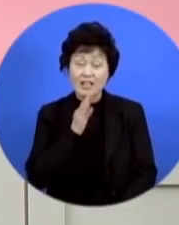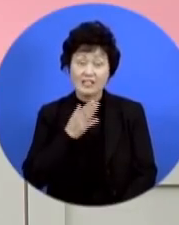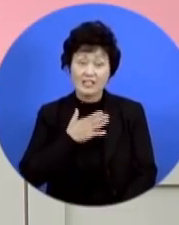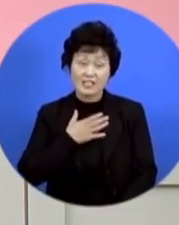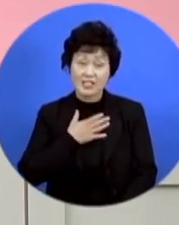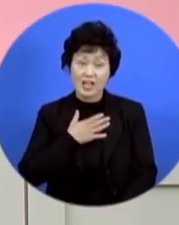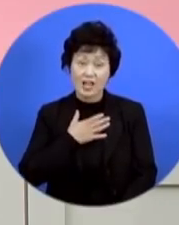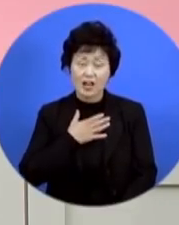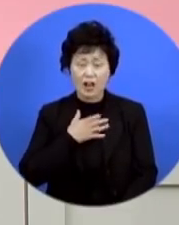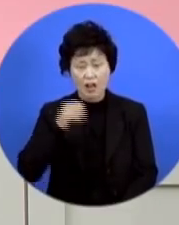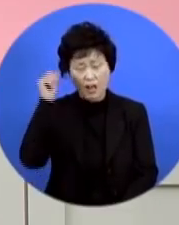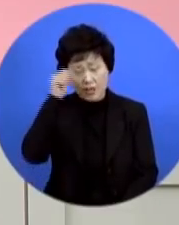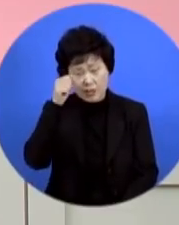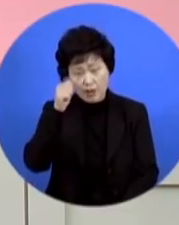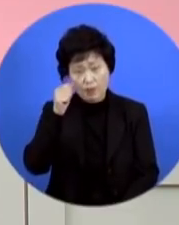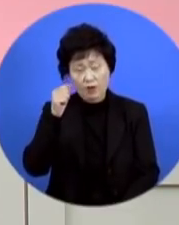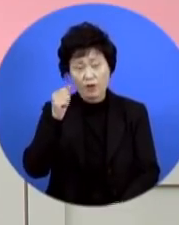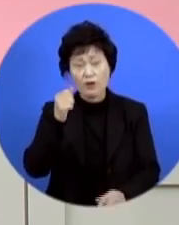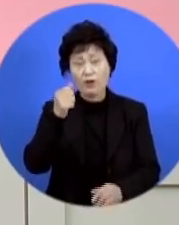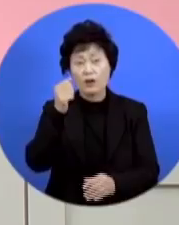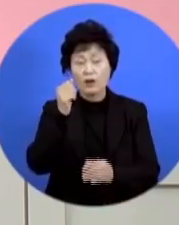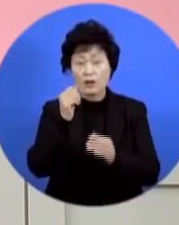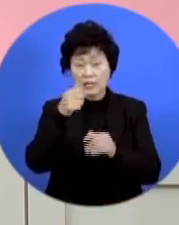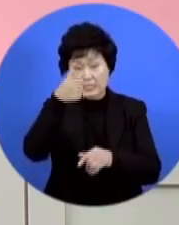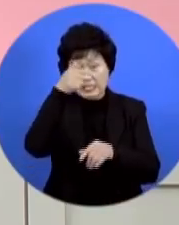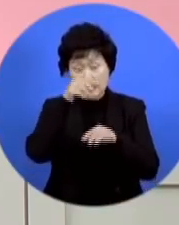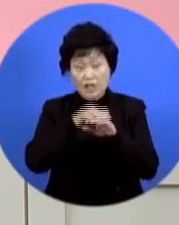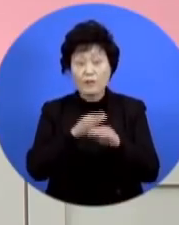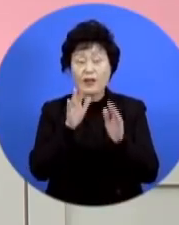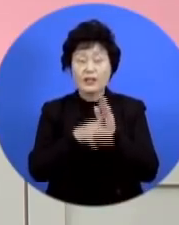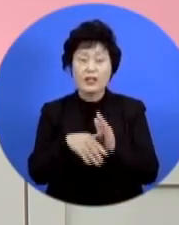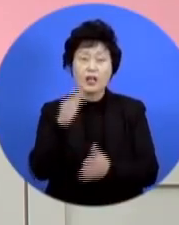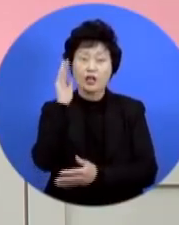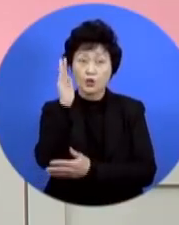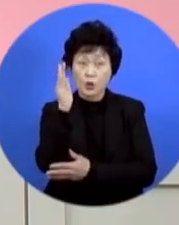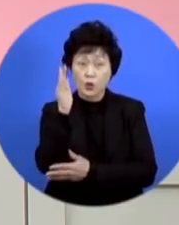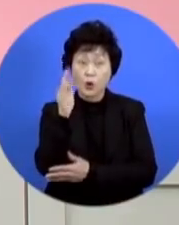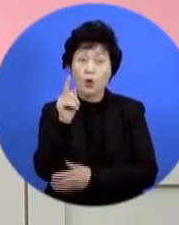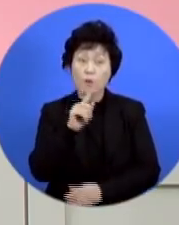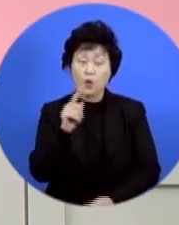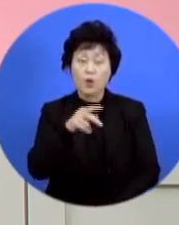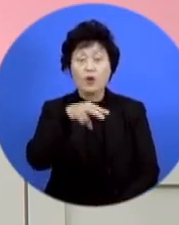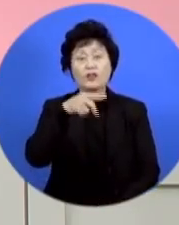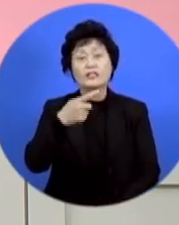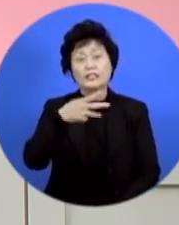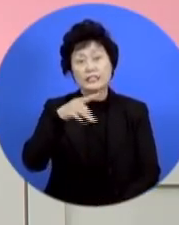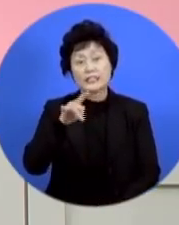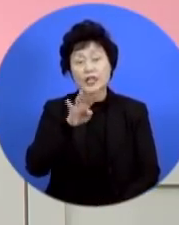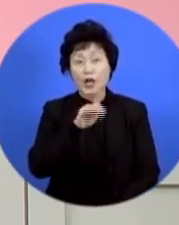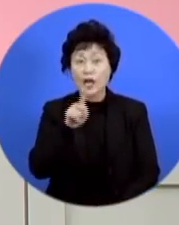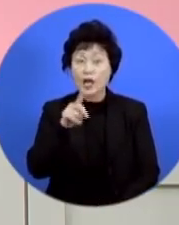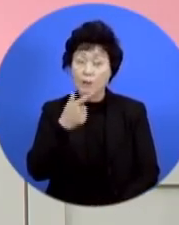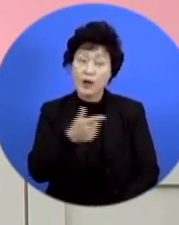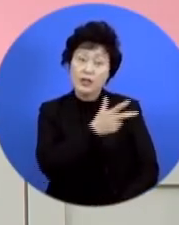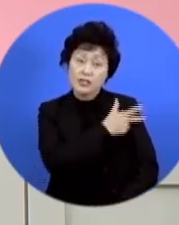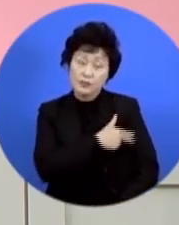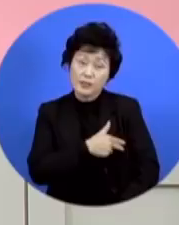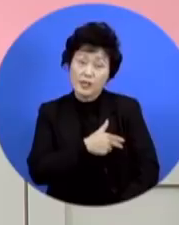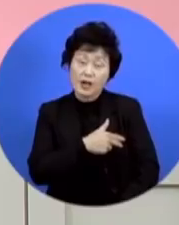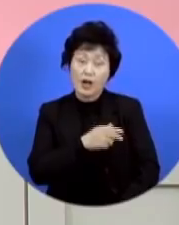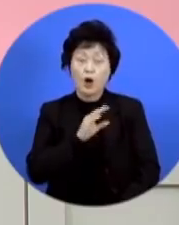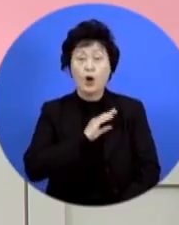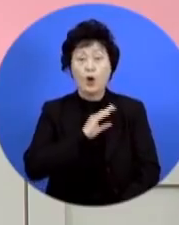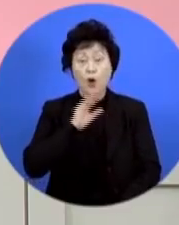오늘 아침 우리 새벽기도 설교를 스테반이 얘기했던 스테반이 그 모세에 대해서 이야기하면서 광야교회를